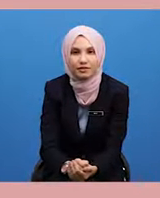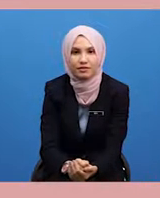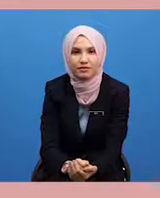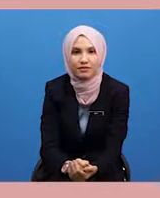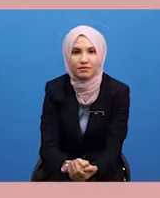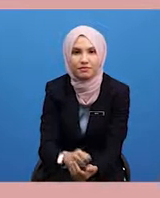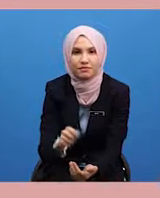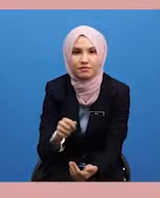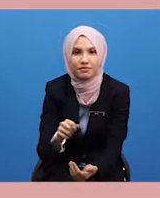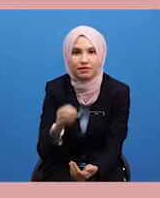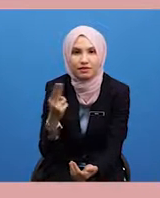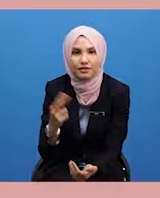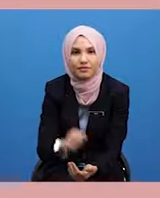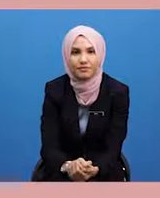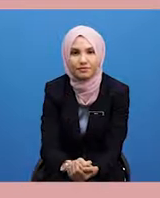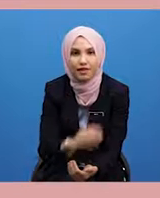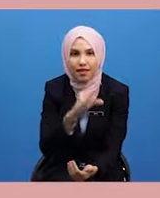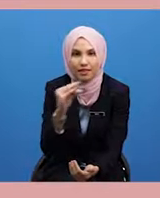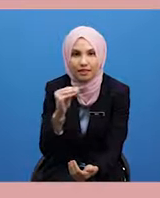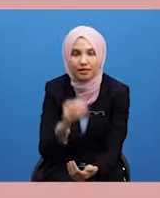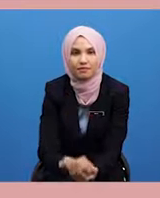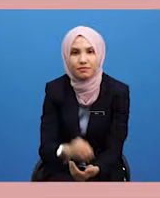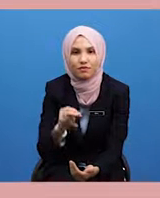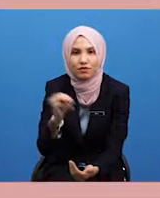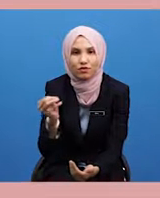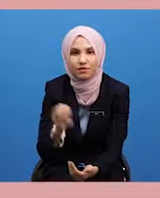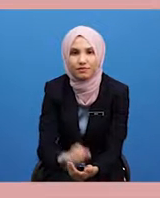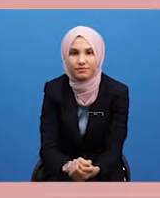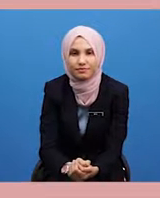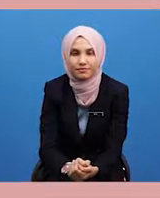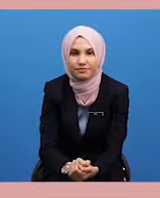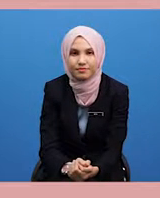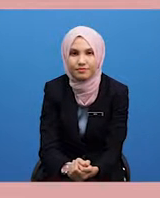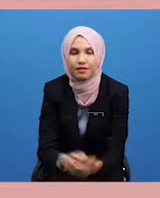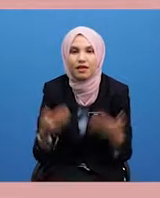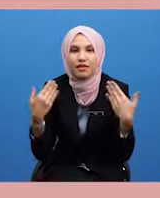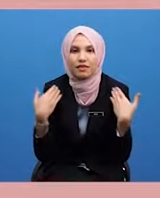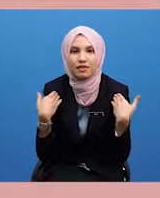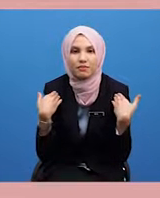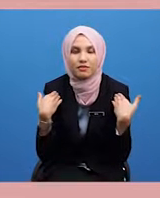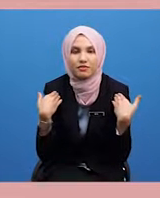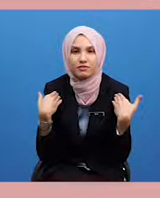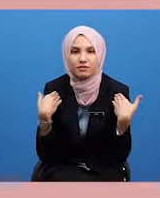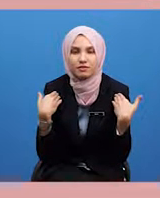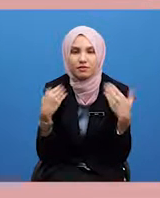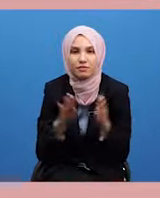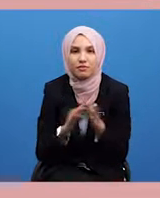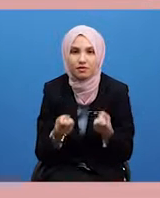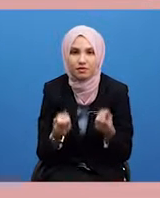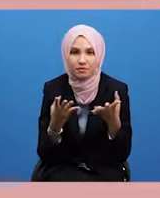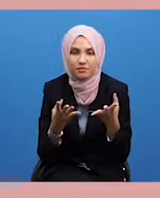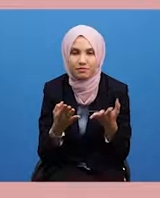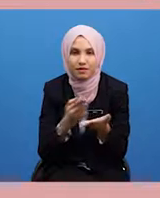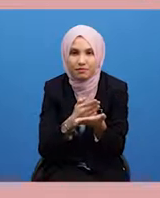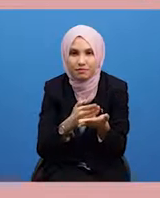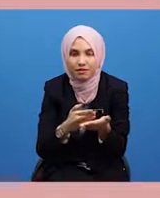hilum dan mikrophyll. Terdapat juga beberapa struktur pada bahagian